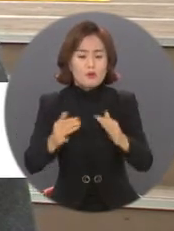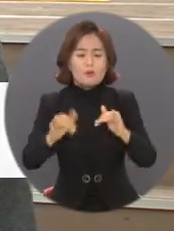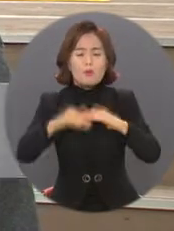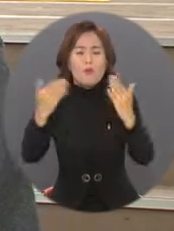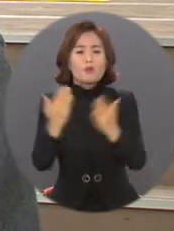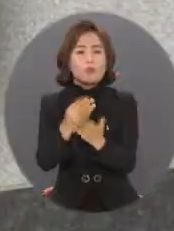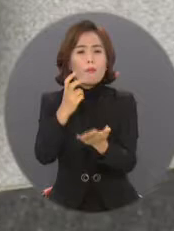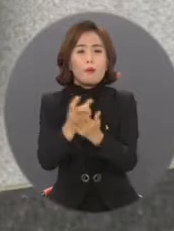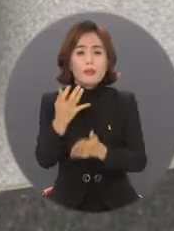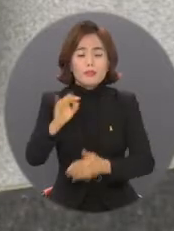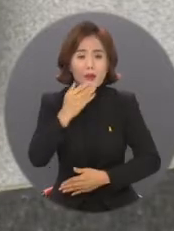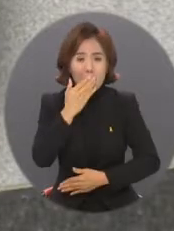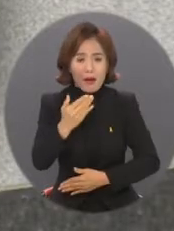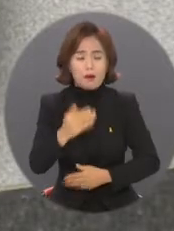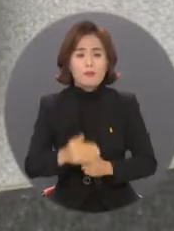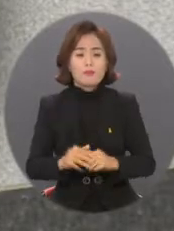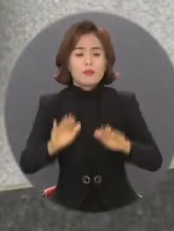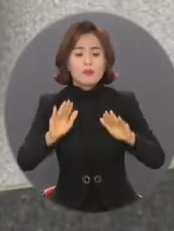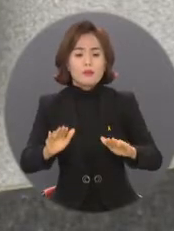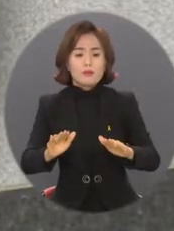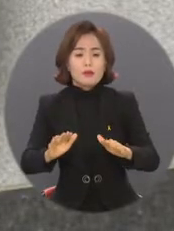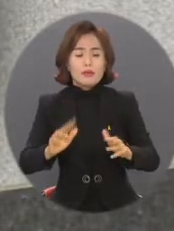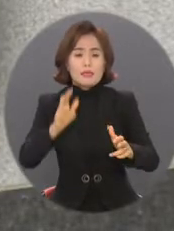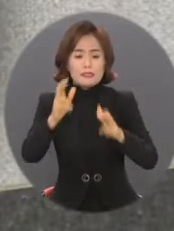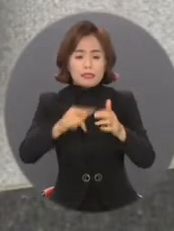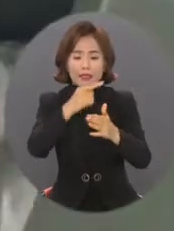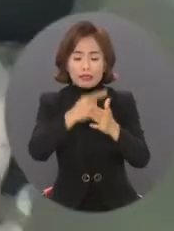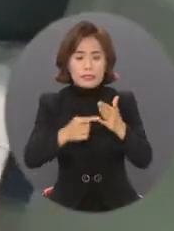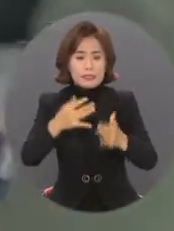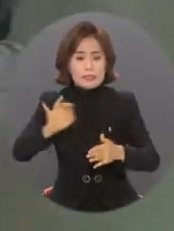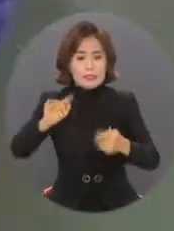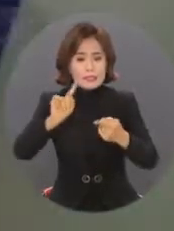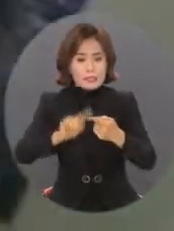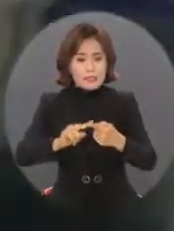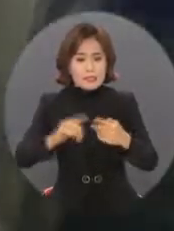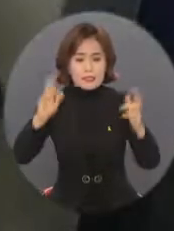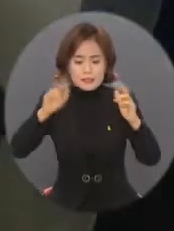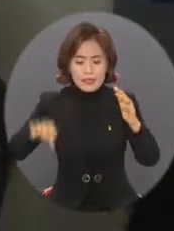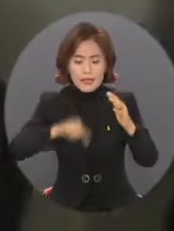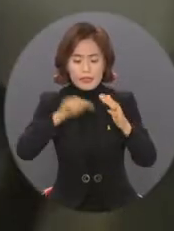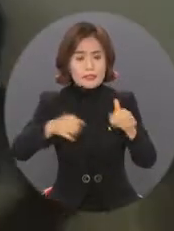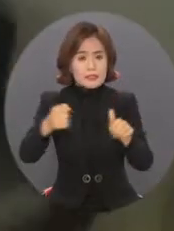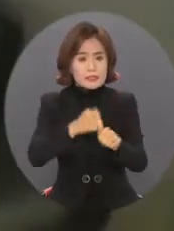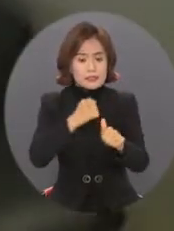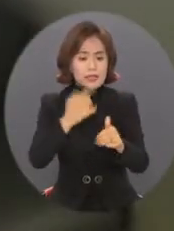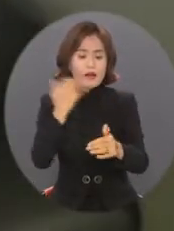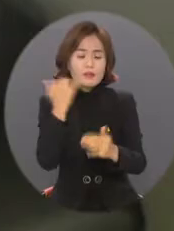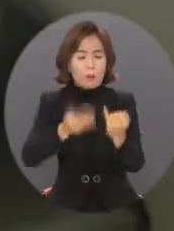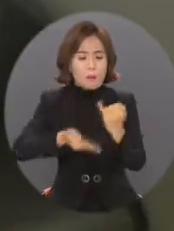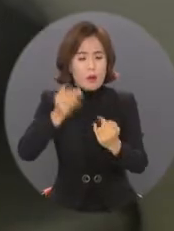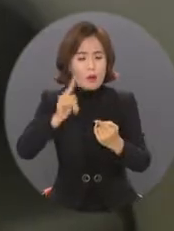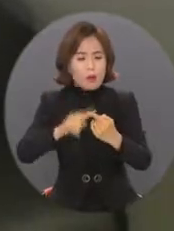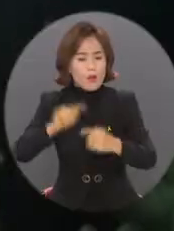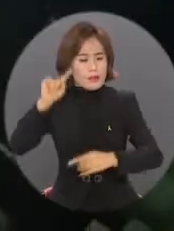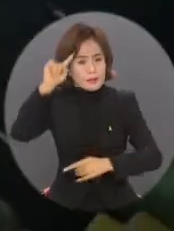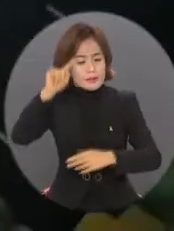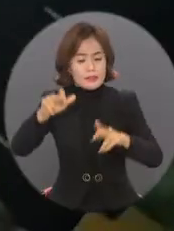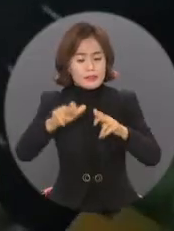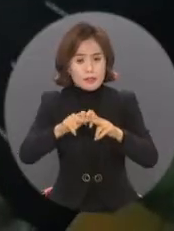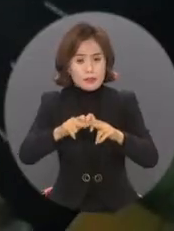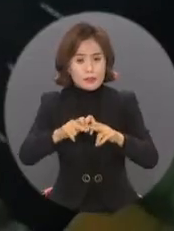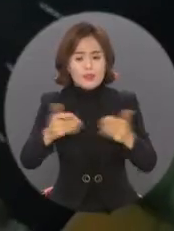인정되기 때문에 이번 산재 인정 에는 직장 내 괴롭힘 과 폭행 성희롱 등에 의한 외상 후 스트레스 장애 도